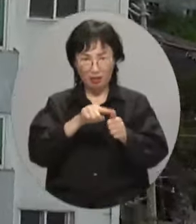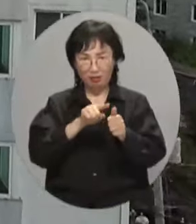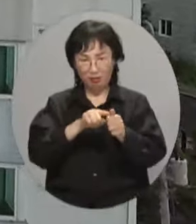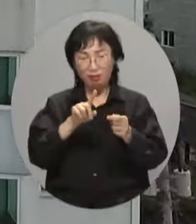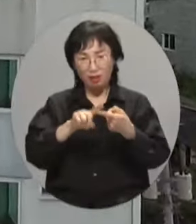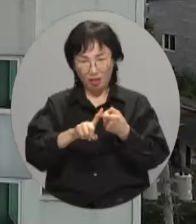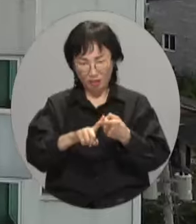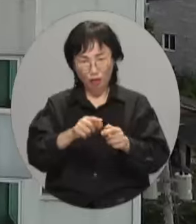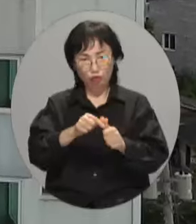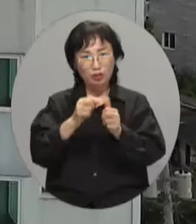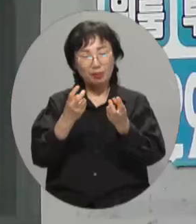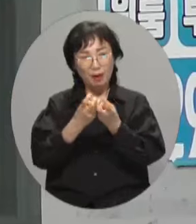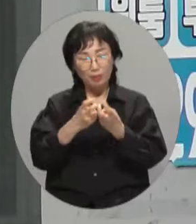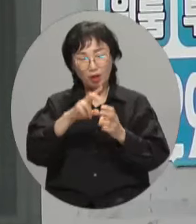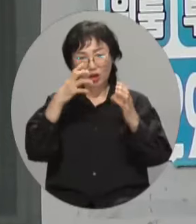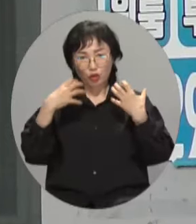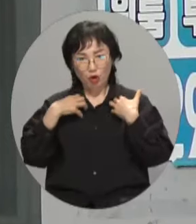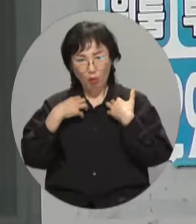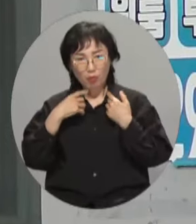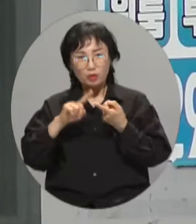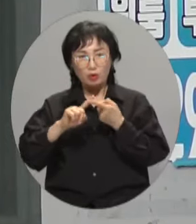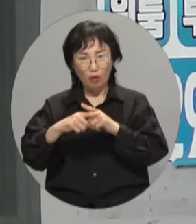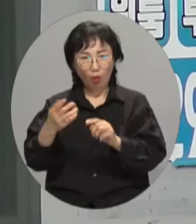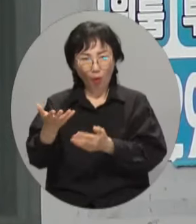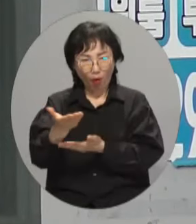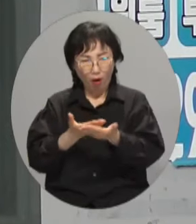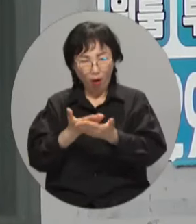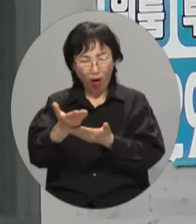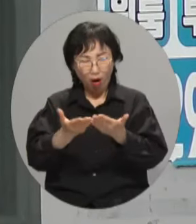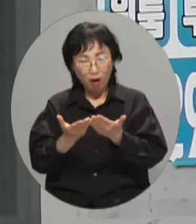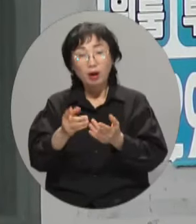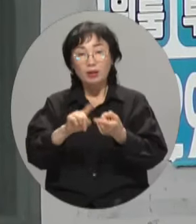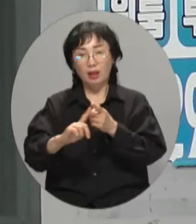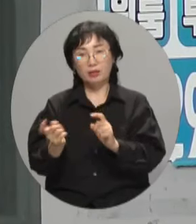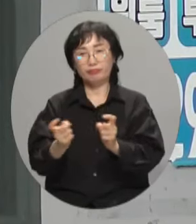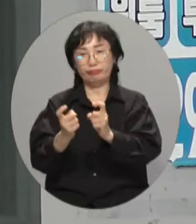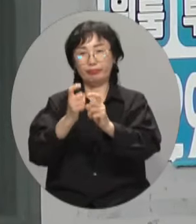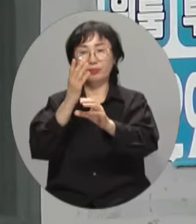여전히 정부와 국회를 오가며 공전 중입니다. MBC 뉴스 허현호입니다.